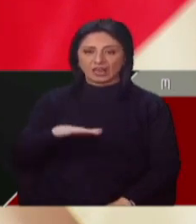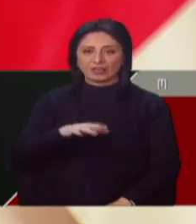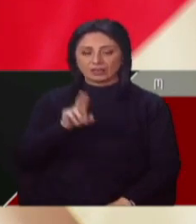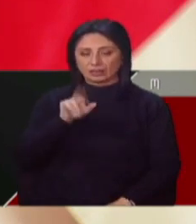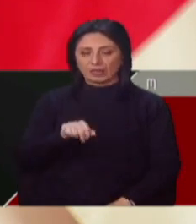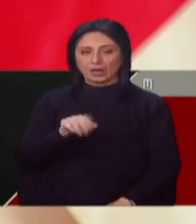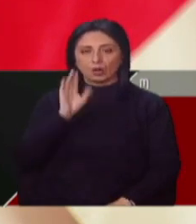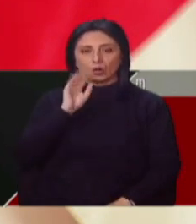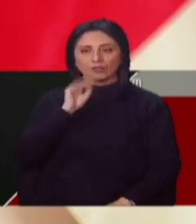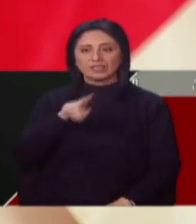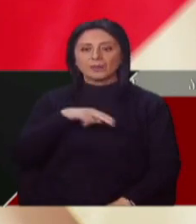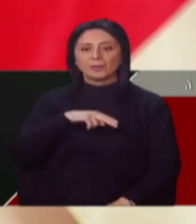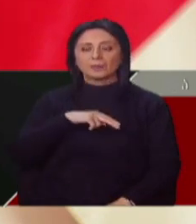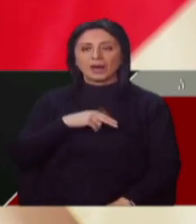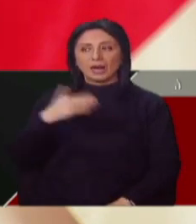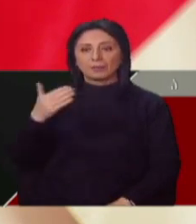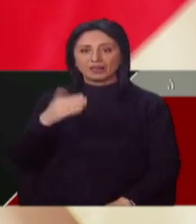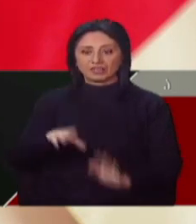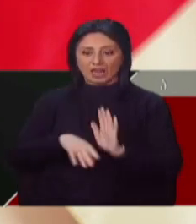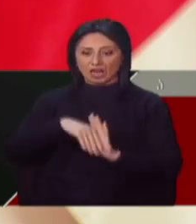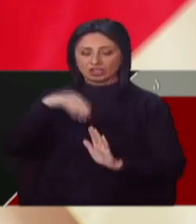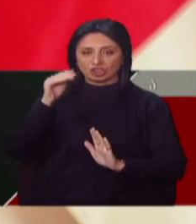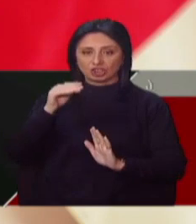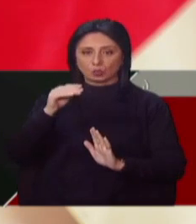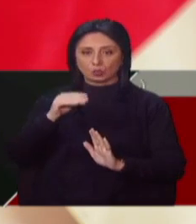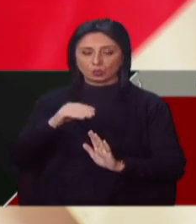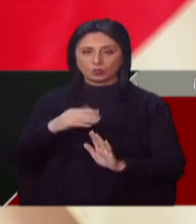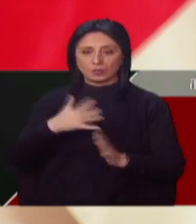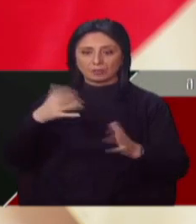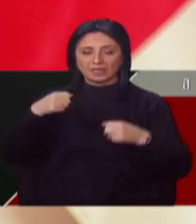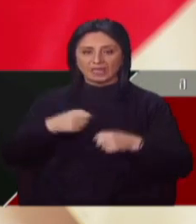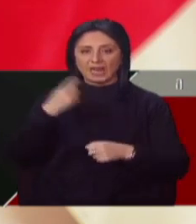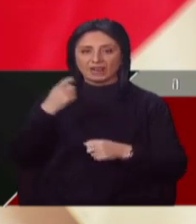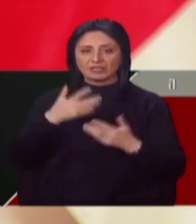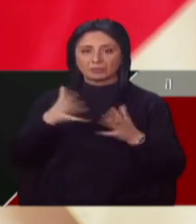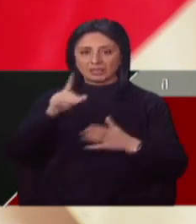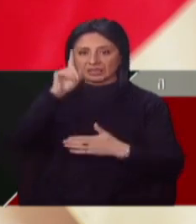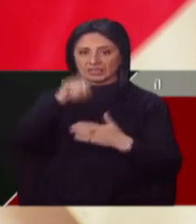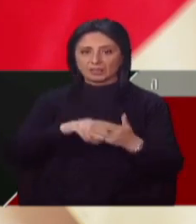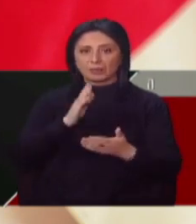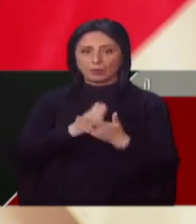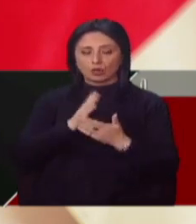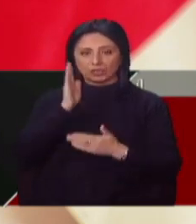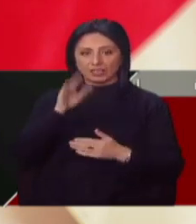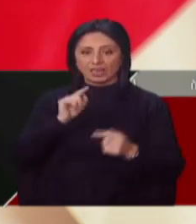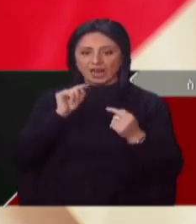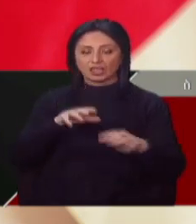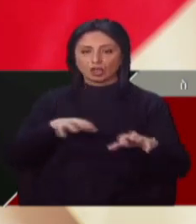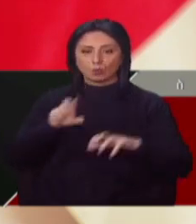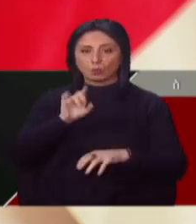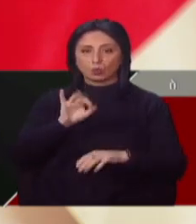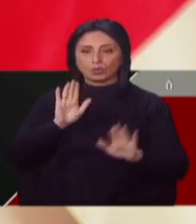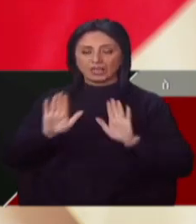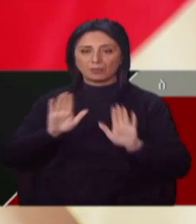და როდესაც პარლამენტის მხრიდან არჩეული მეტი ლეგიტიმაციის და მეტი სანდოობის მქონე იქნება ანტიკორუფციული